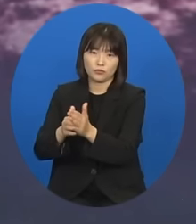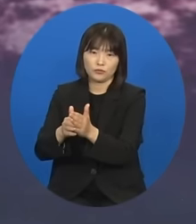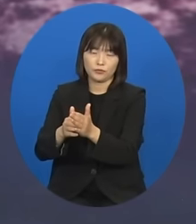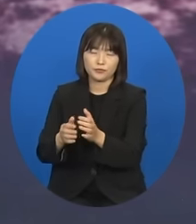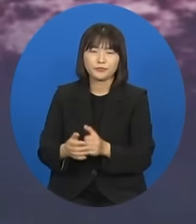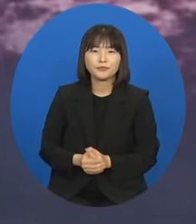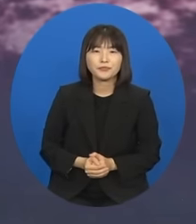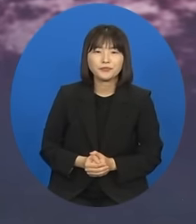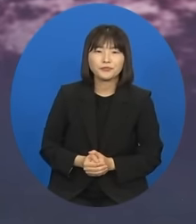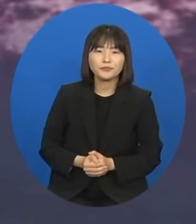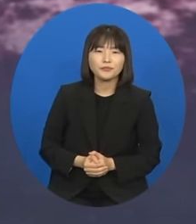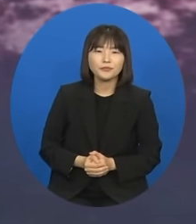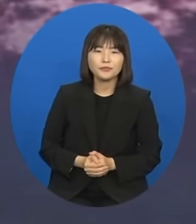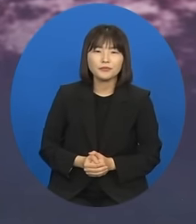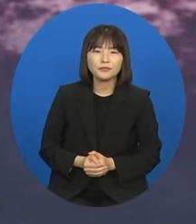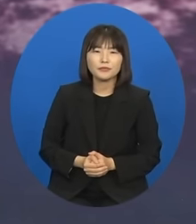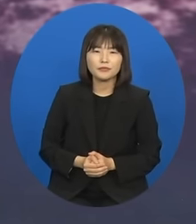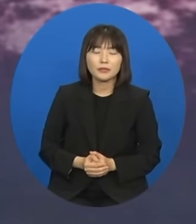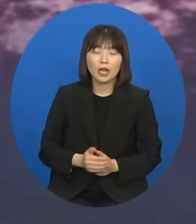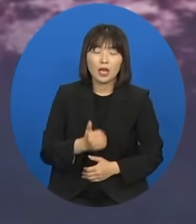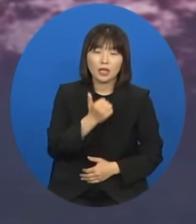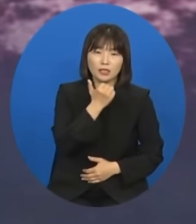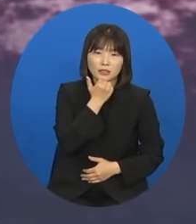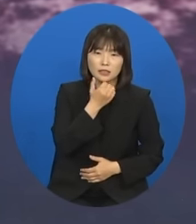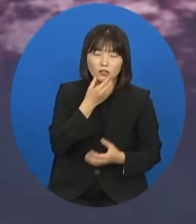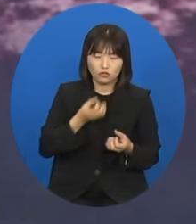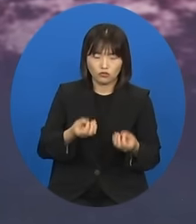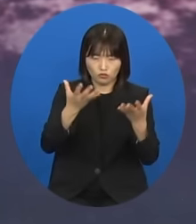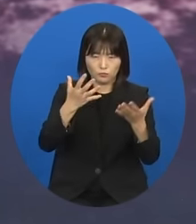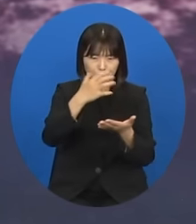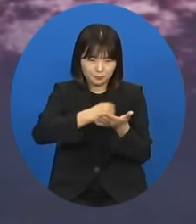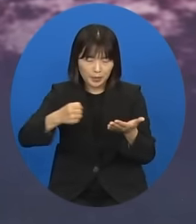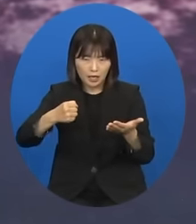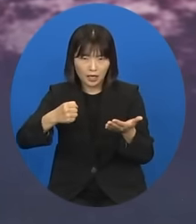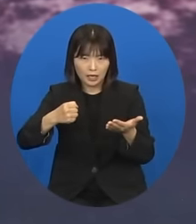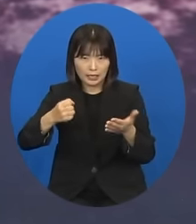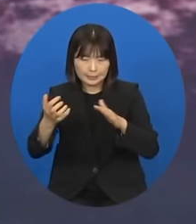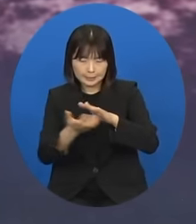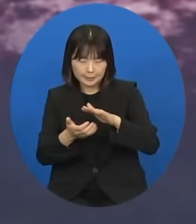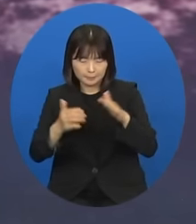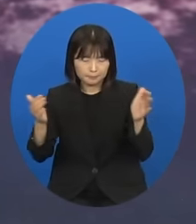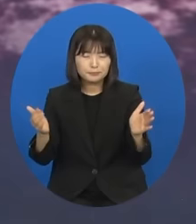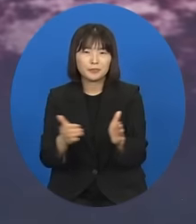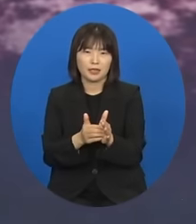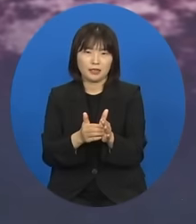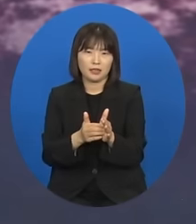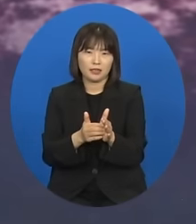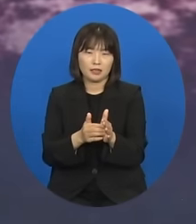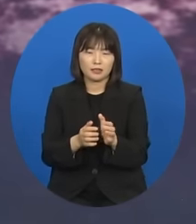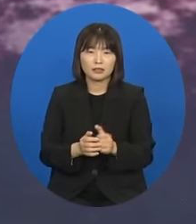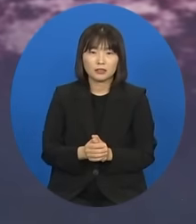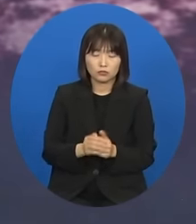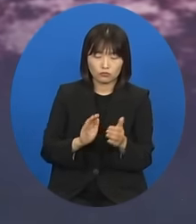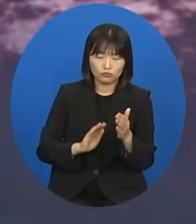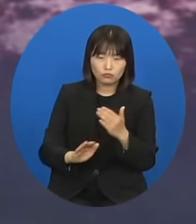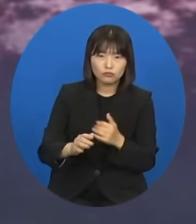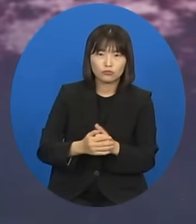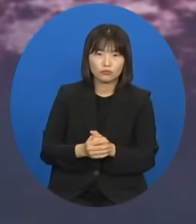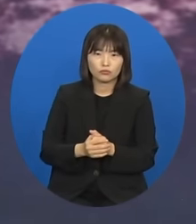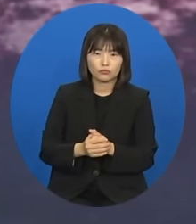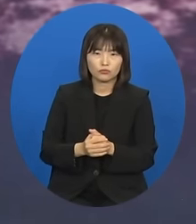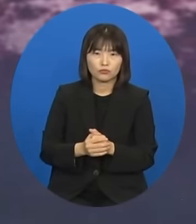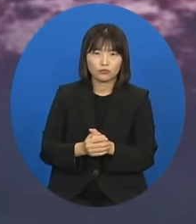이삭의이 축복 탈치 작전은 막을 내리게 돼요 이삭의 축복을 마치자마자 공교롭게도 누가